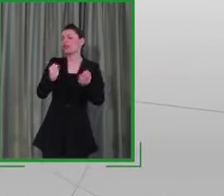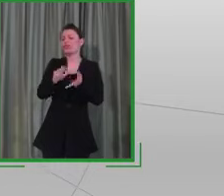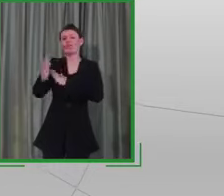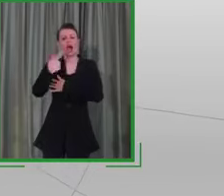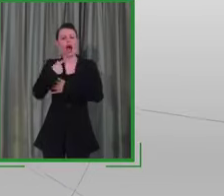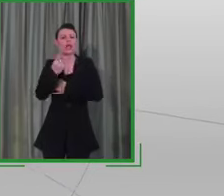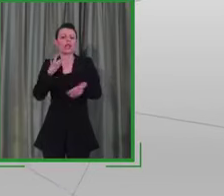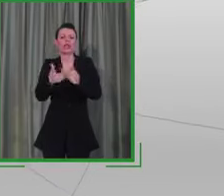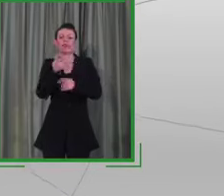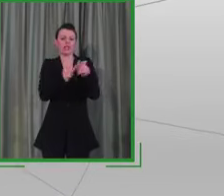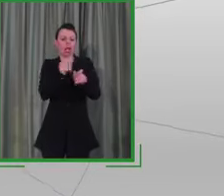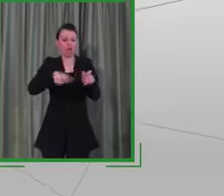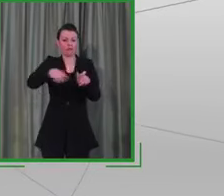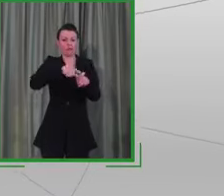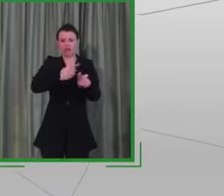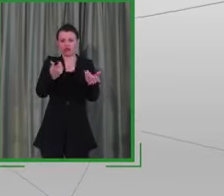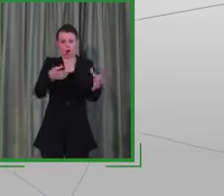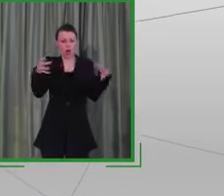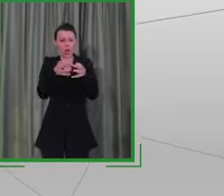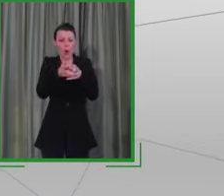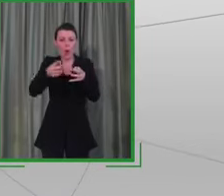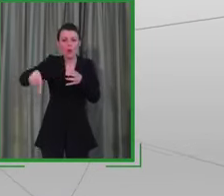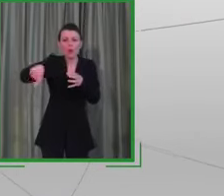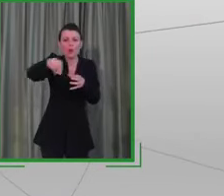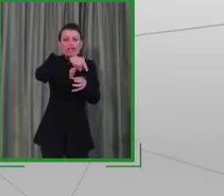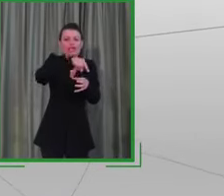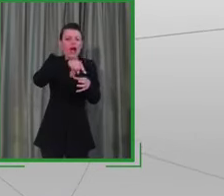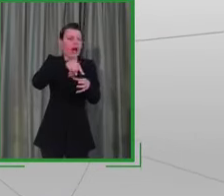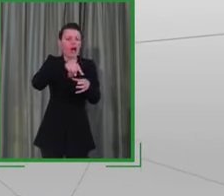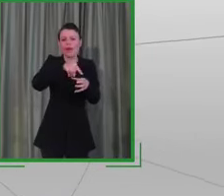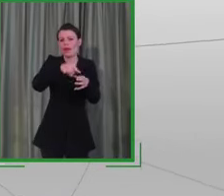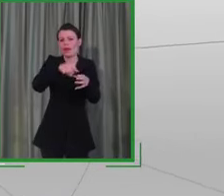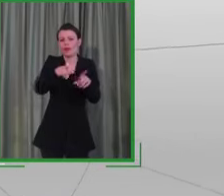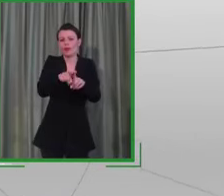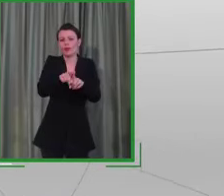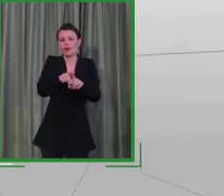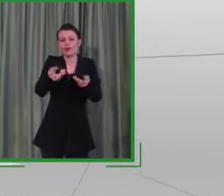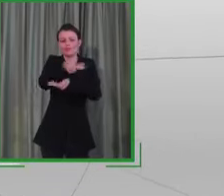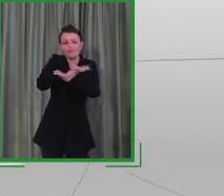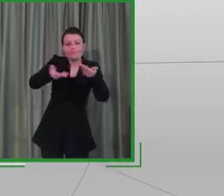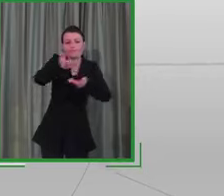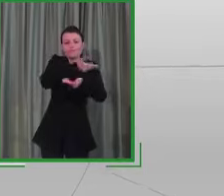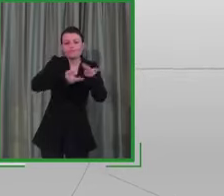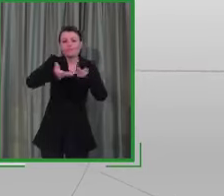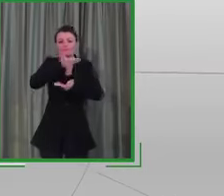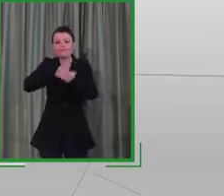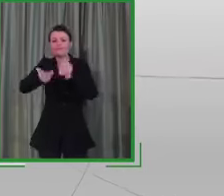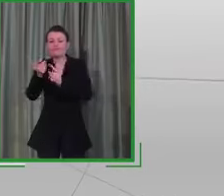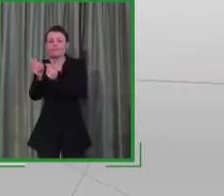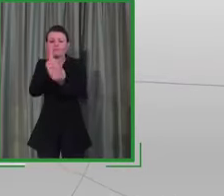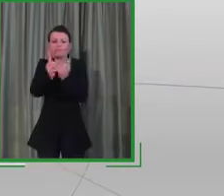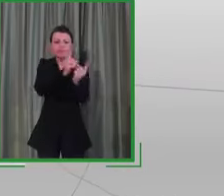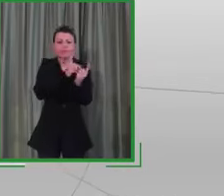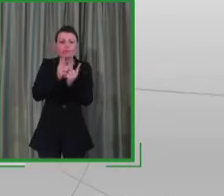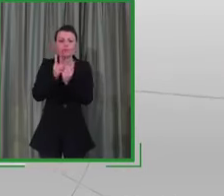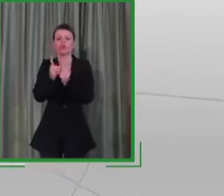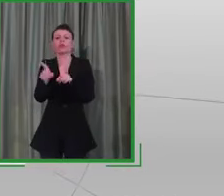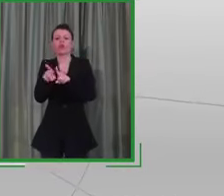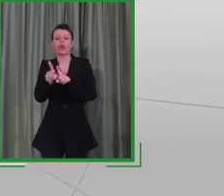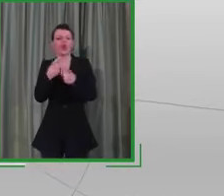alle diverse comunità di di avere di ricevere quindi anche